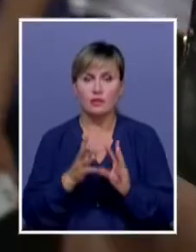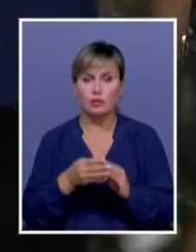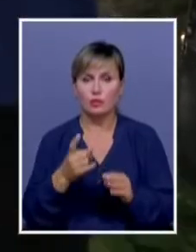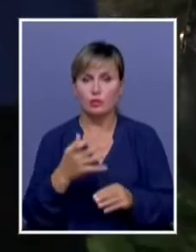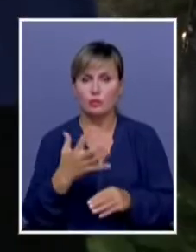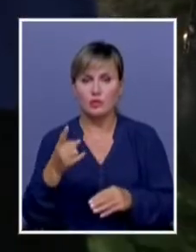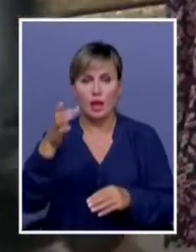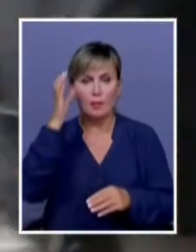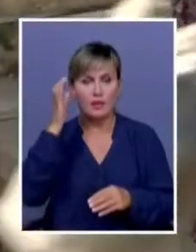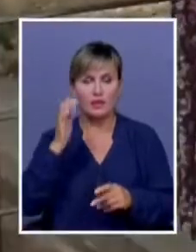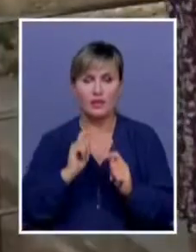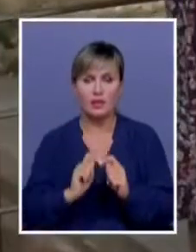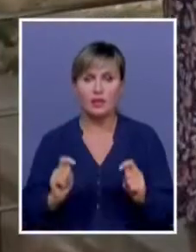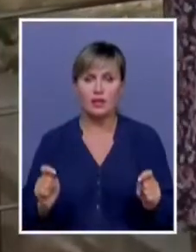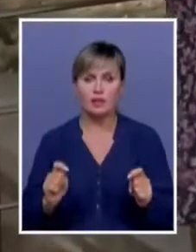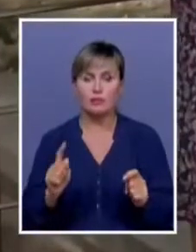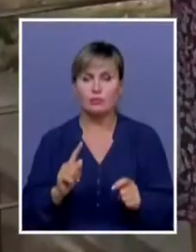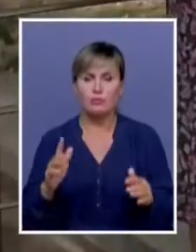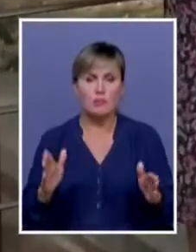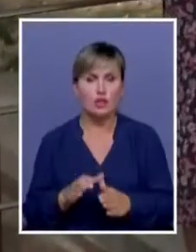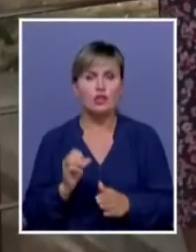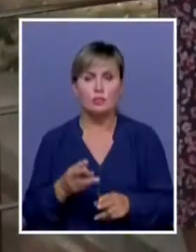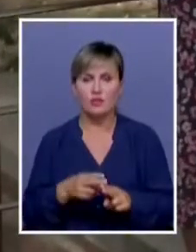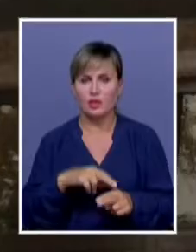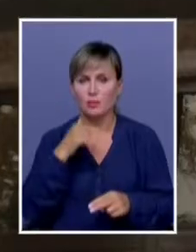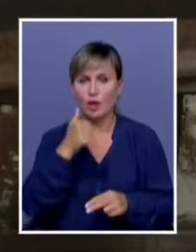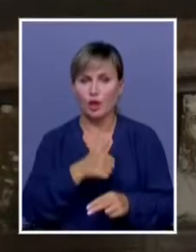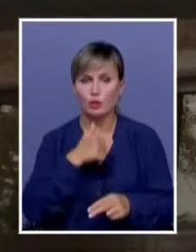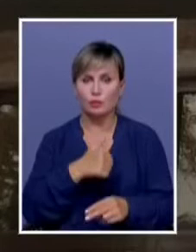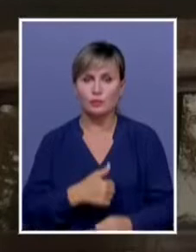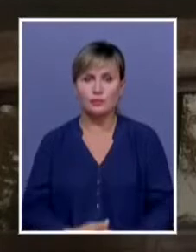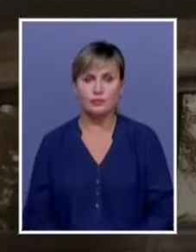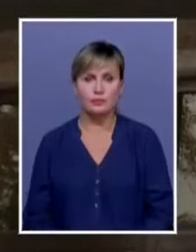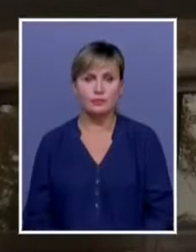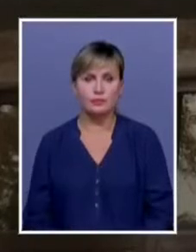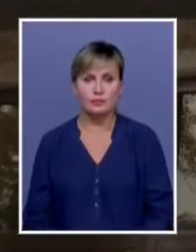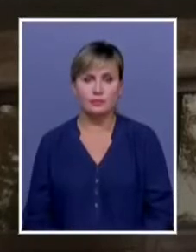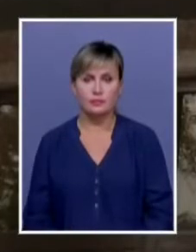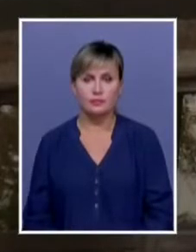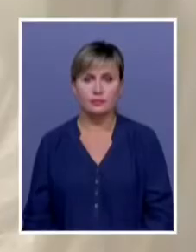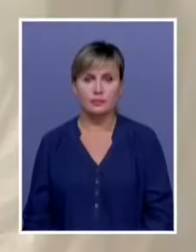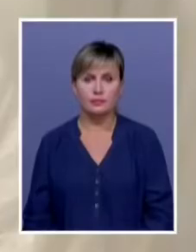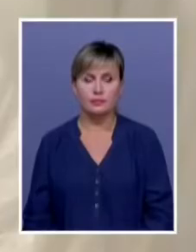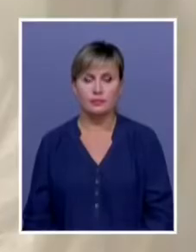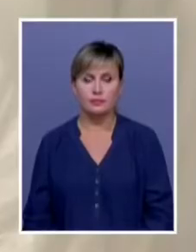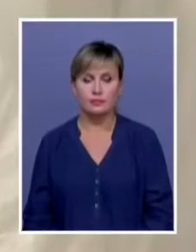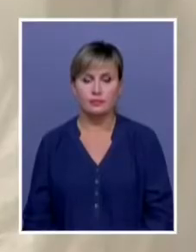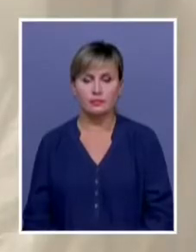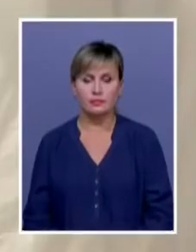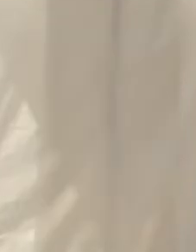150 образовательных грантов, что в разы меньше, чем в текущем году. Айан Рафина Рихпаева, Ялкунжан Ашимжанов, телеканал